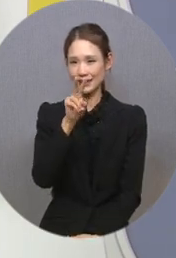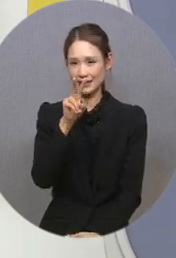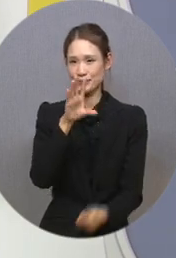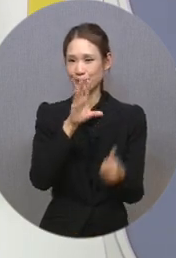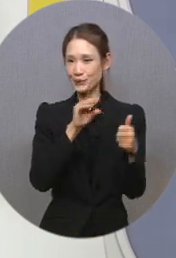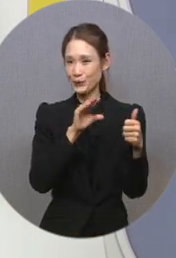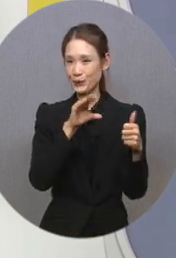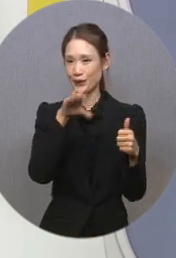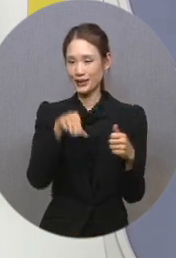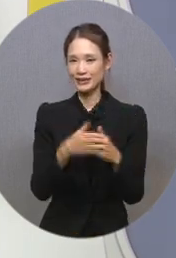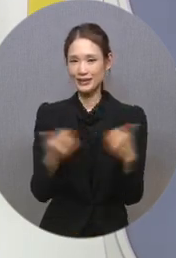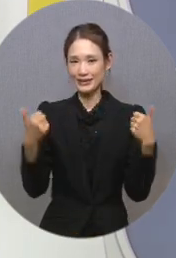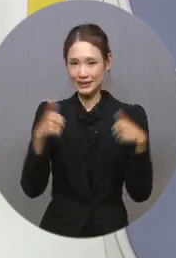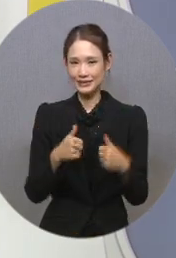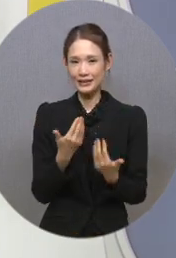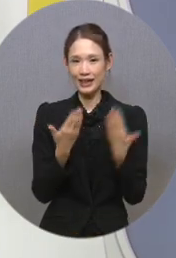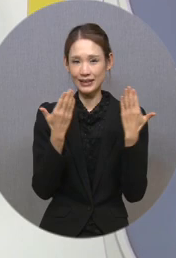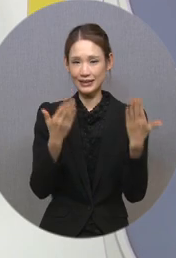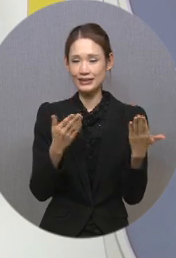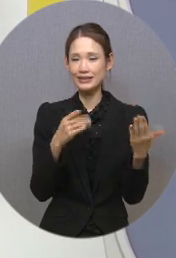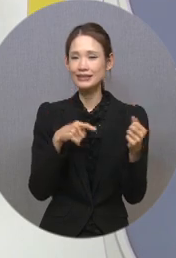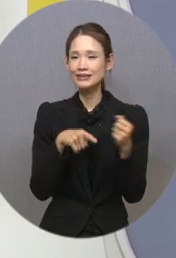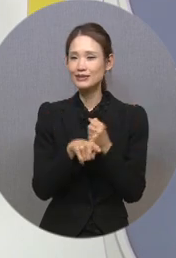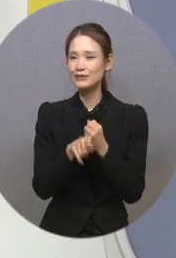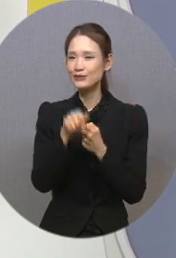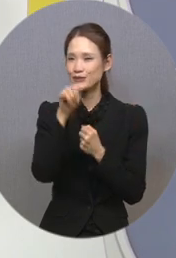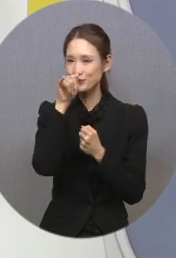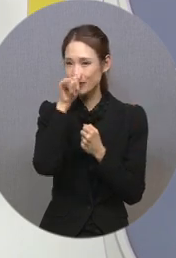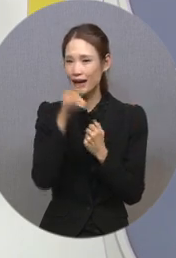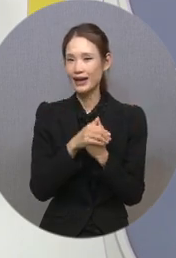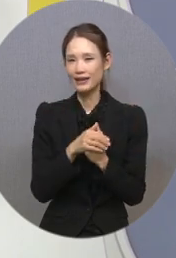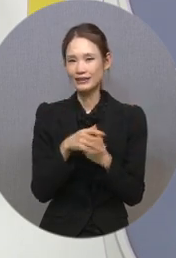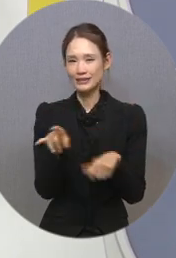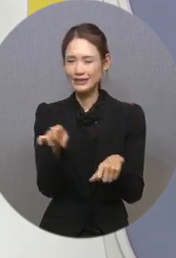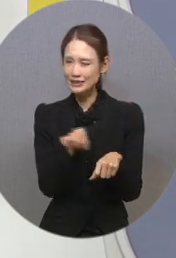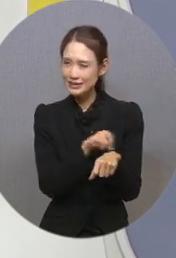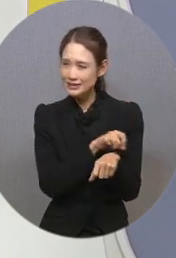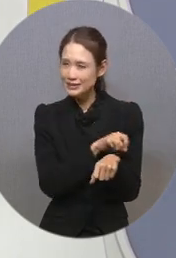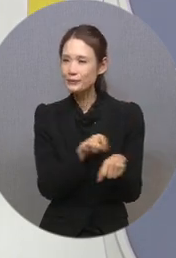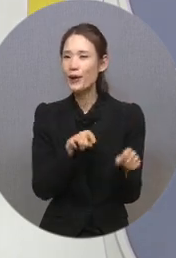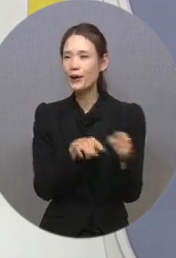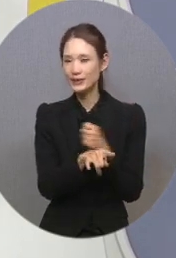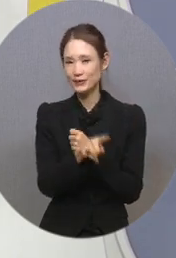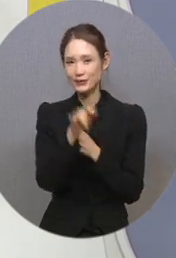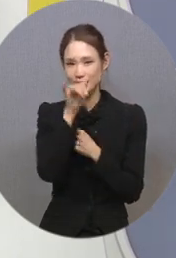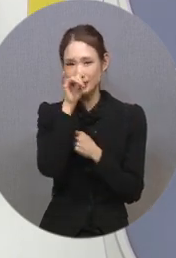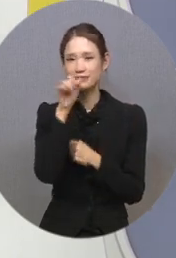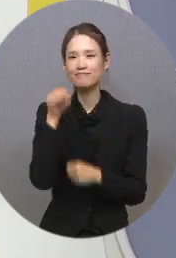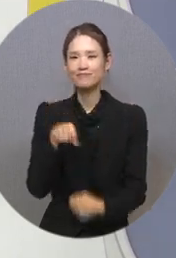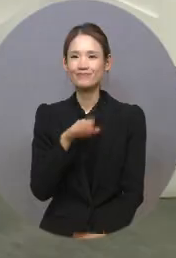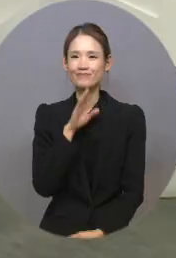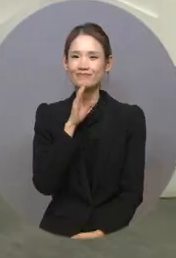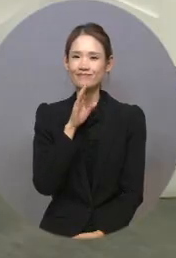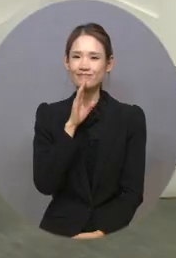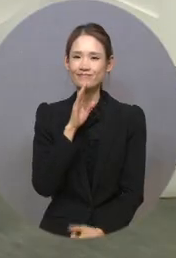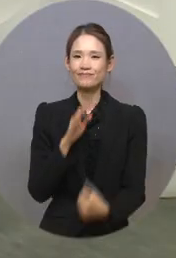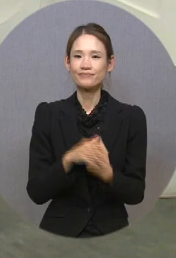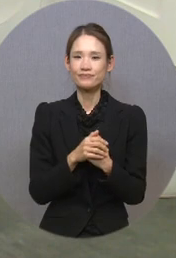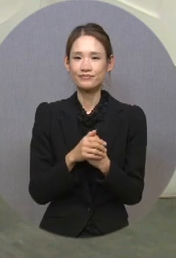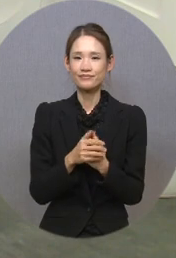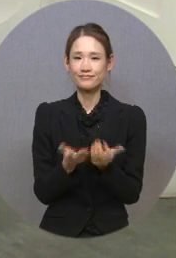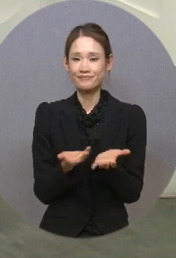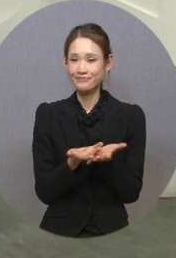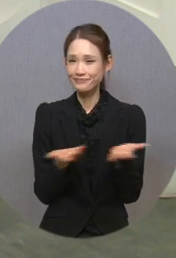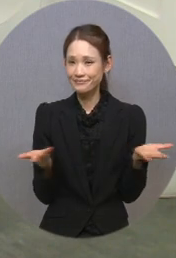스튜디오에서 여러분들께 인사드리는 이유가 있습니다. 아주 특별한 이유죠. 그렇습니다. 네. 여기